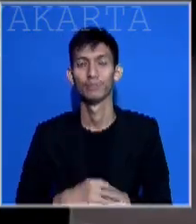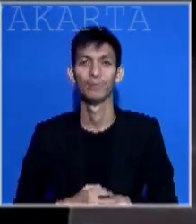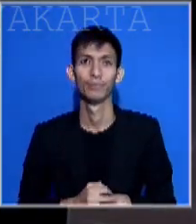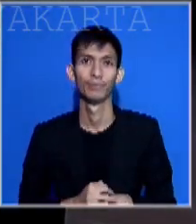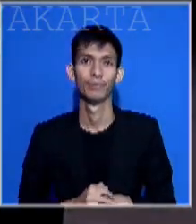melaporkan